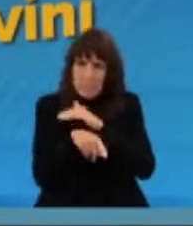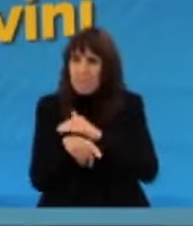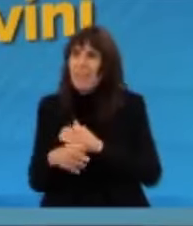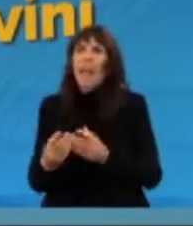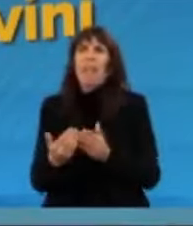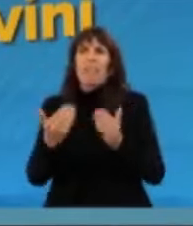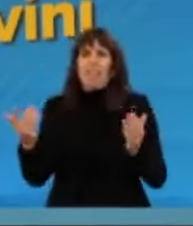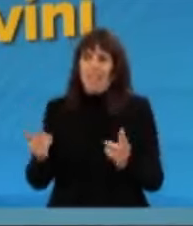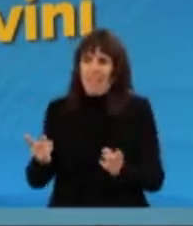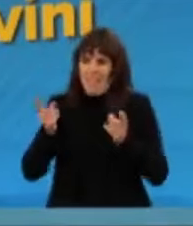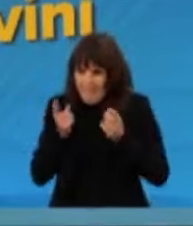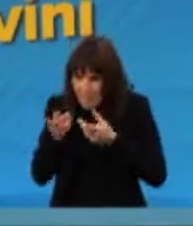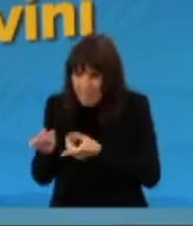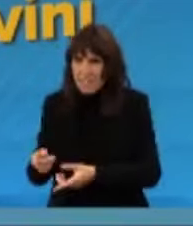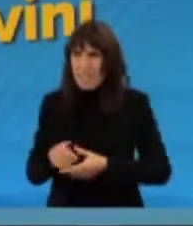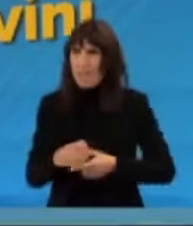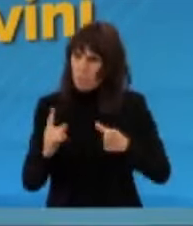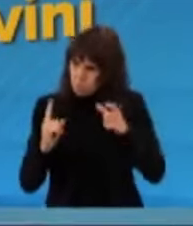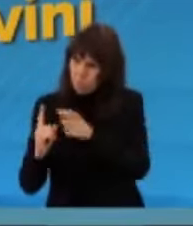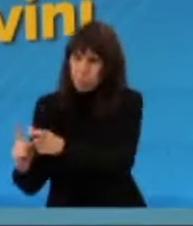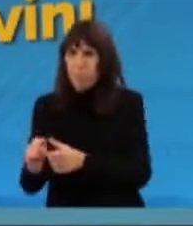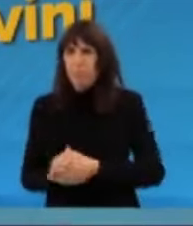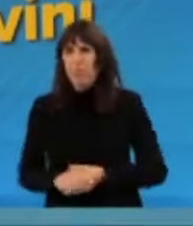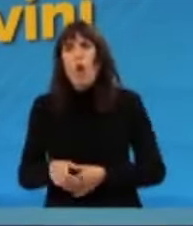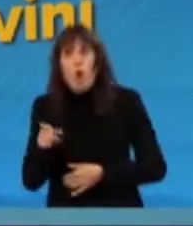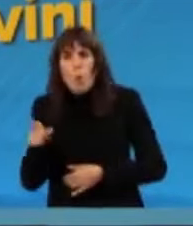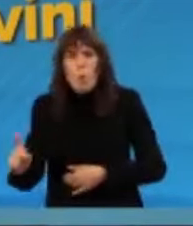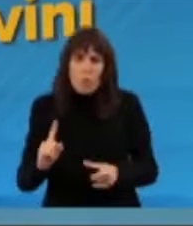È perseguitato perché ha creduto